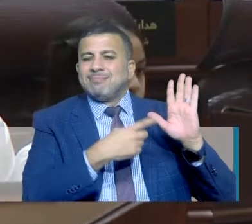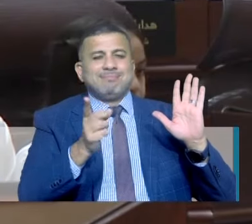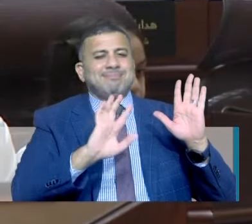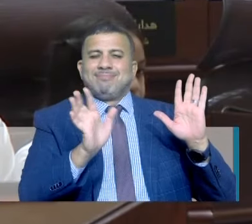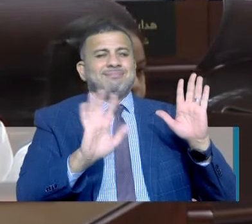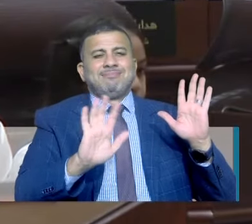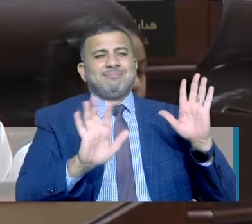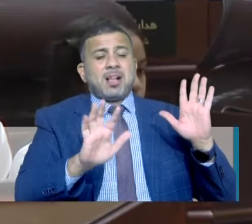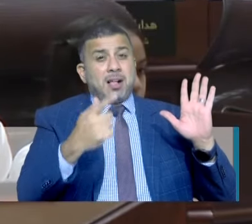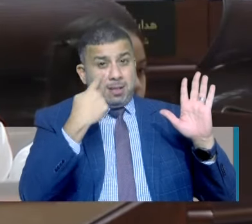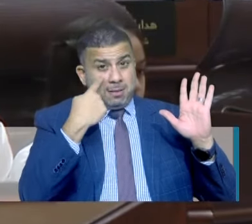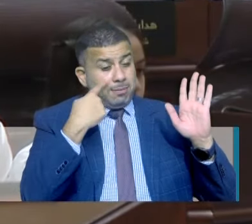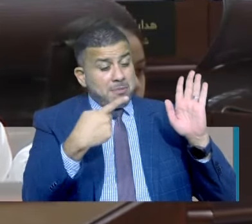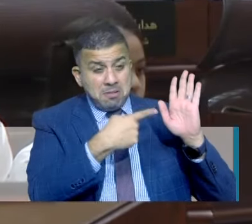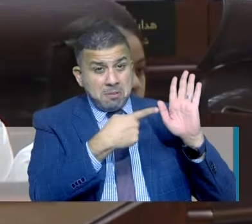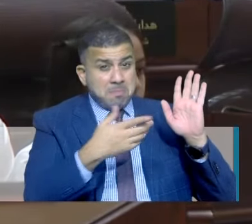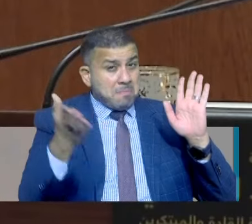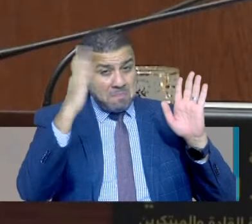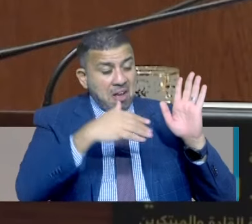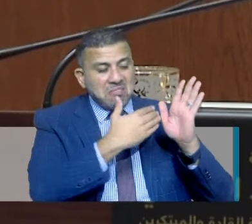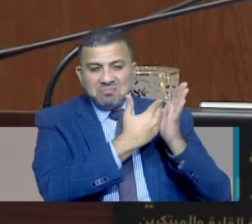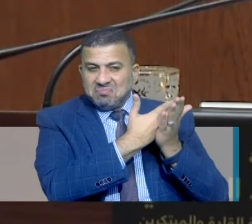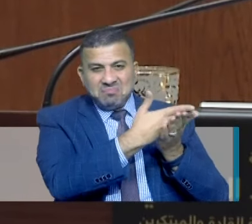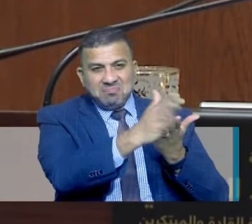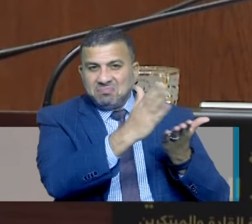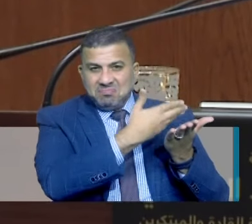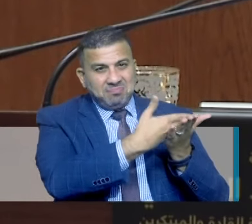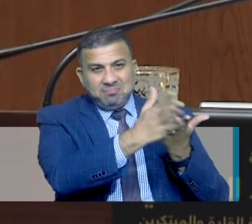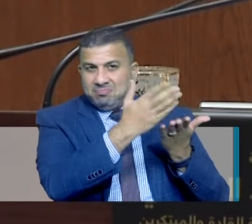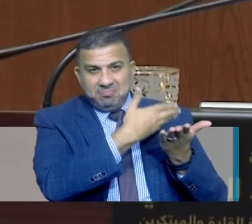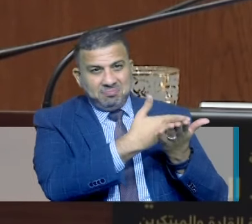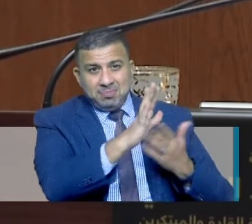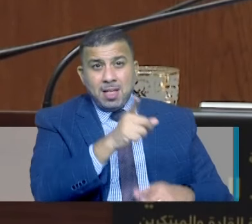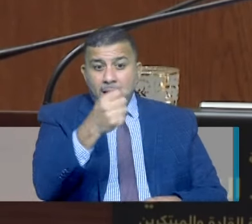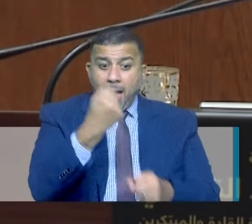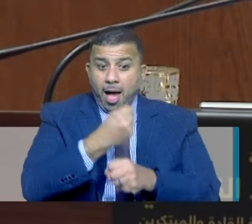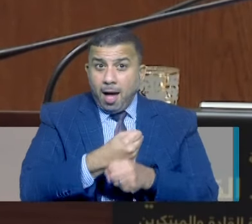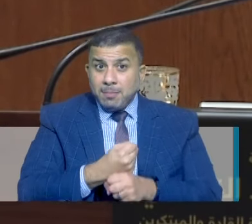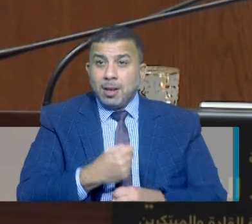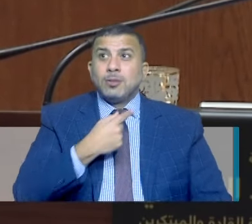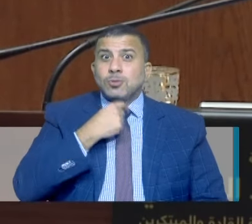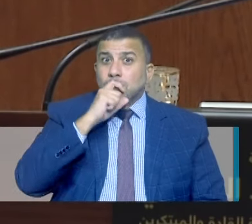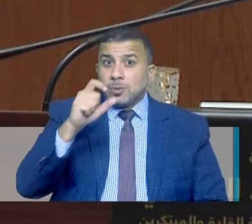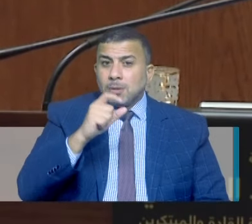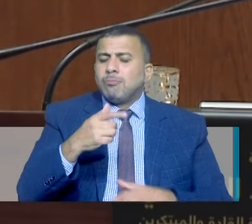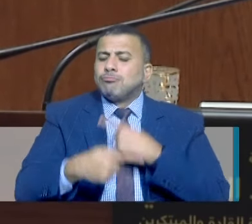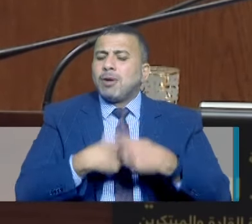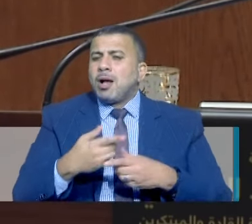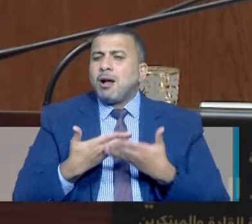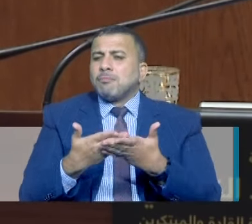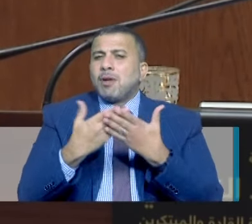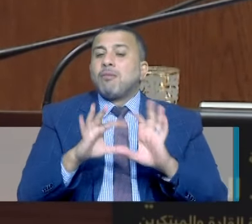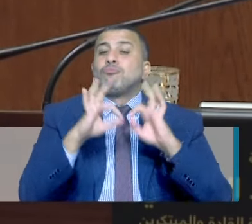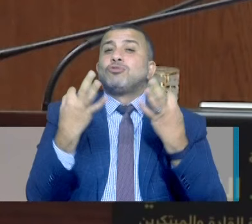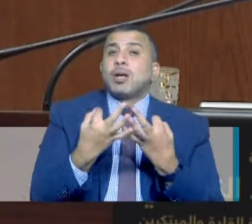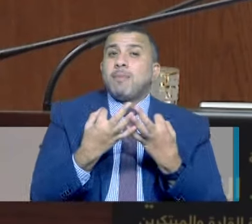تيقنوا أن كل ذلك زائل، ولن يبقى إلا عملكم وصوتكم وسعيكم لخدمة المجتمع